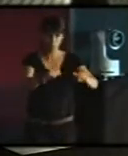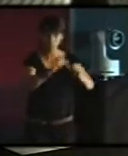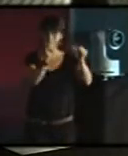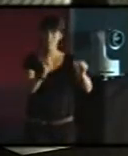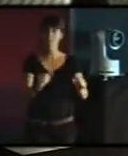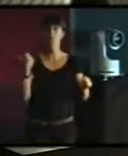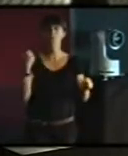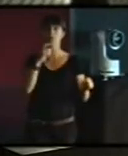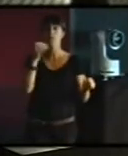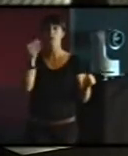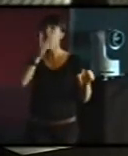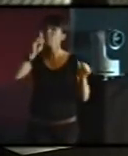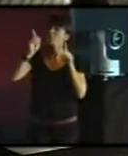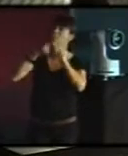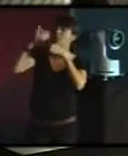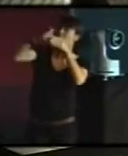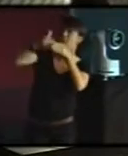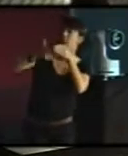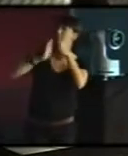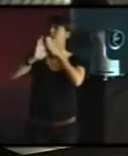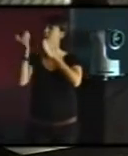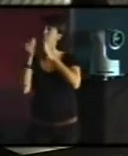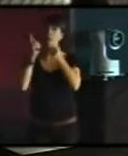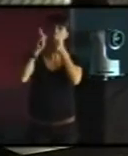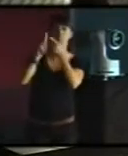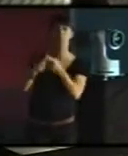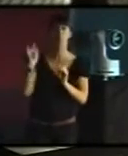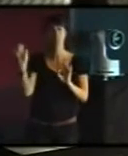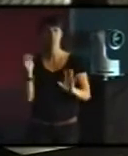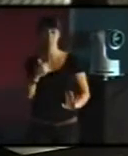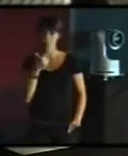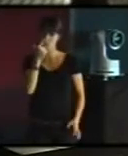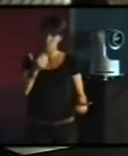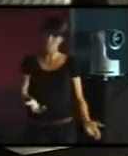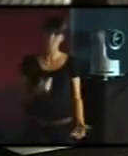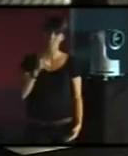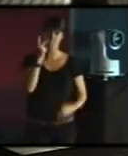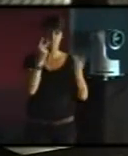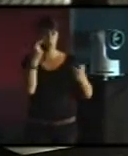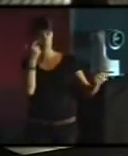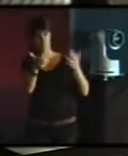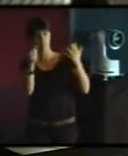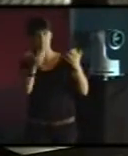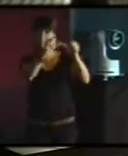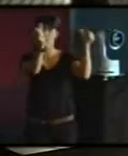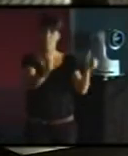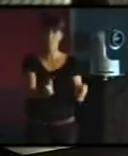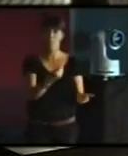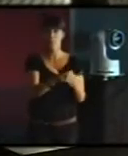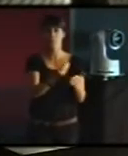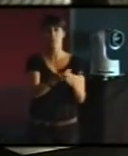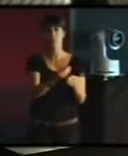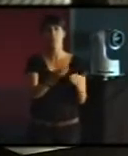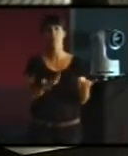aussi, donc avec une grande ambition aussi formelle. Et là, je dirais que votre discours parlé est